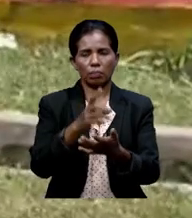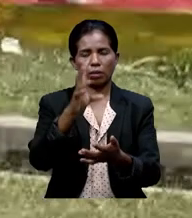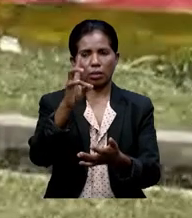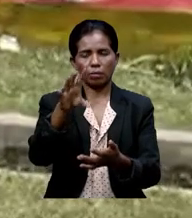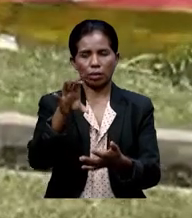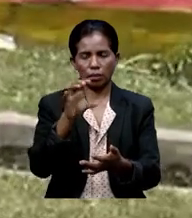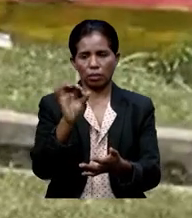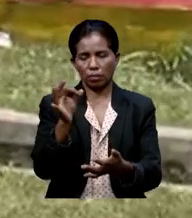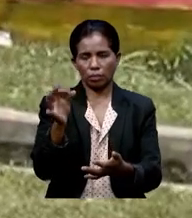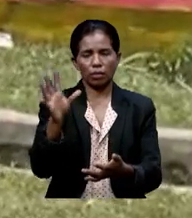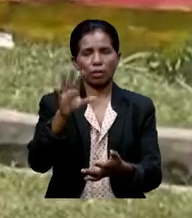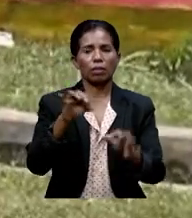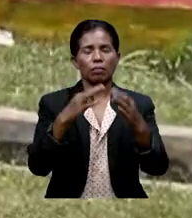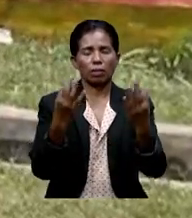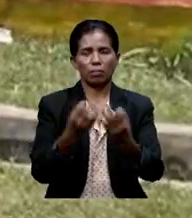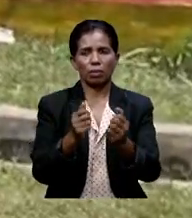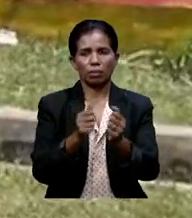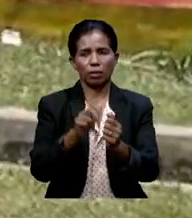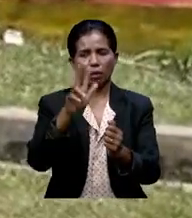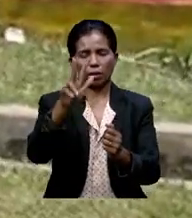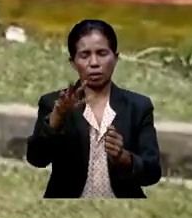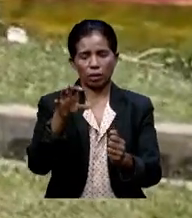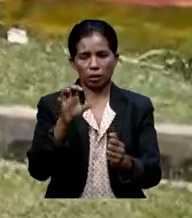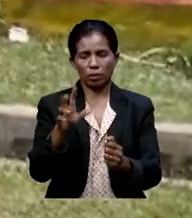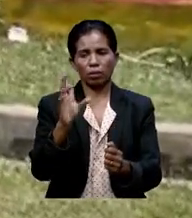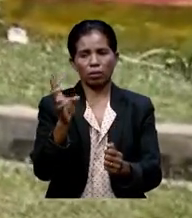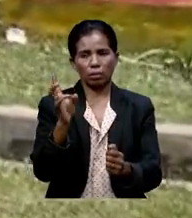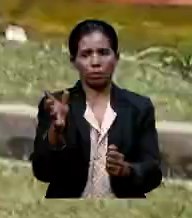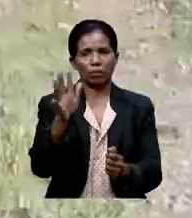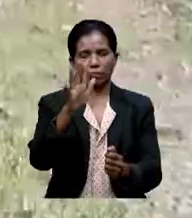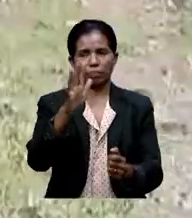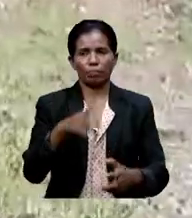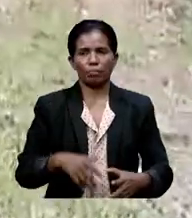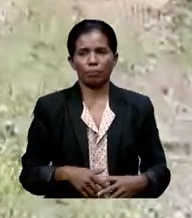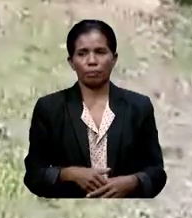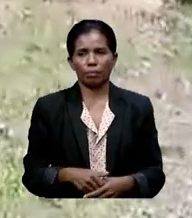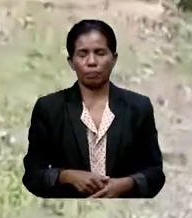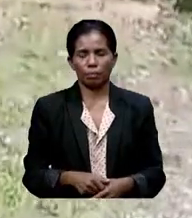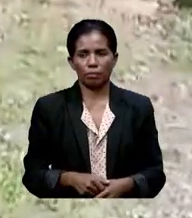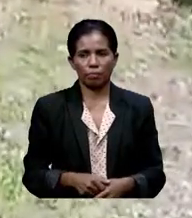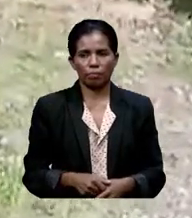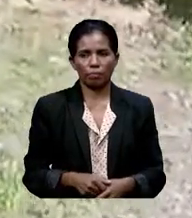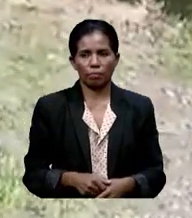resinen no umakain atus tolu hitunul resin lima ekipa kobertura ZMN.